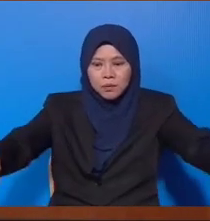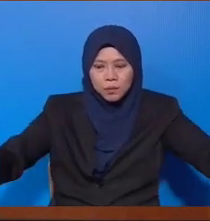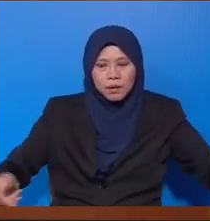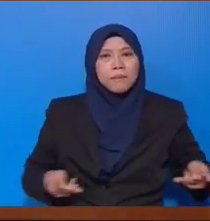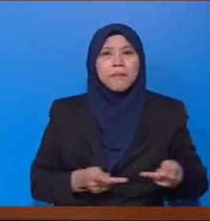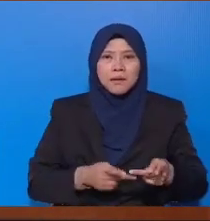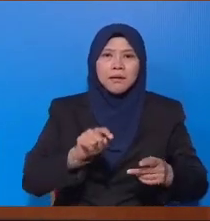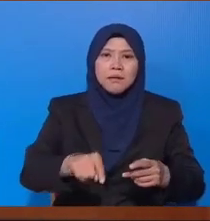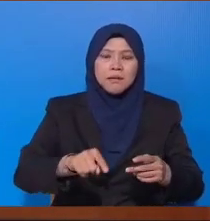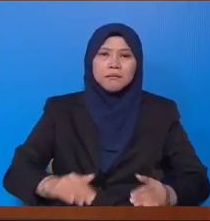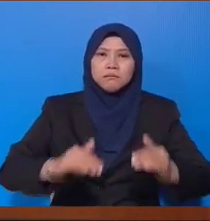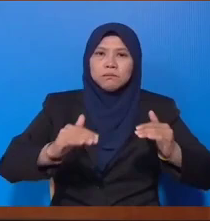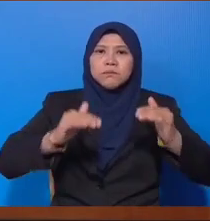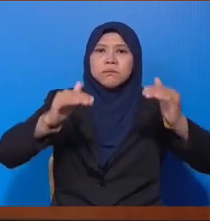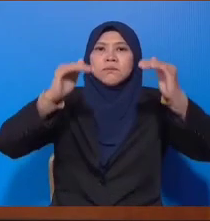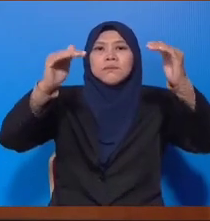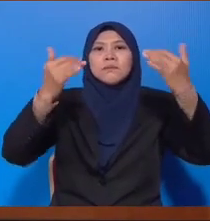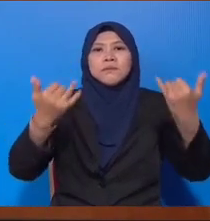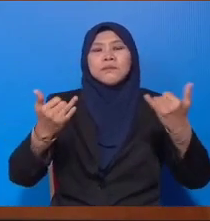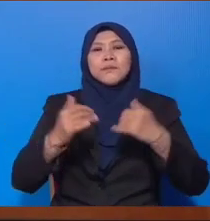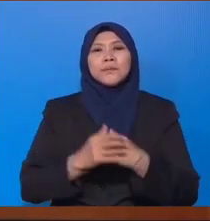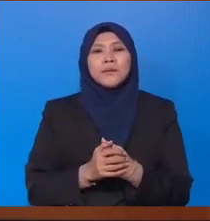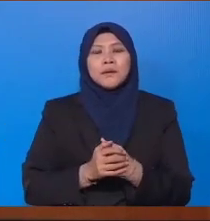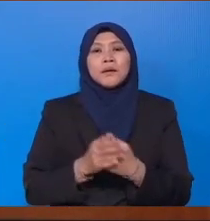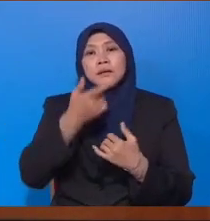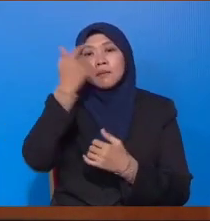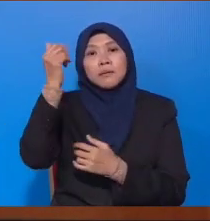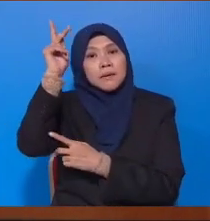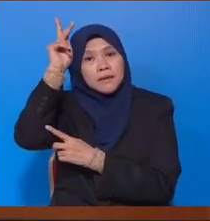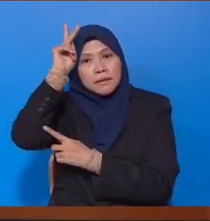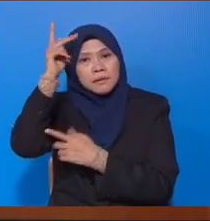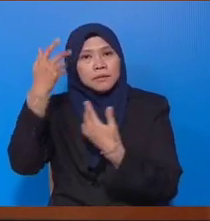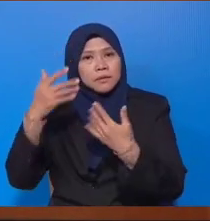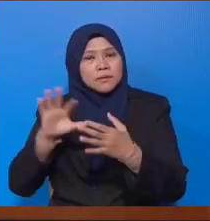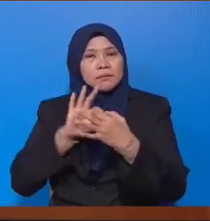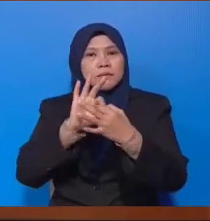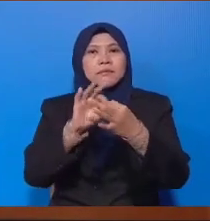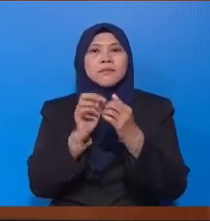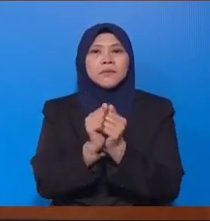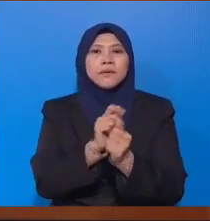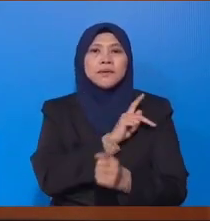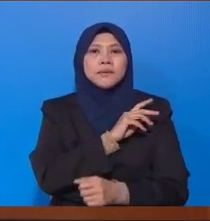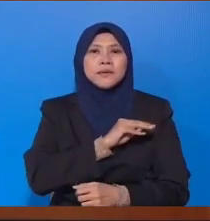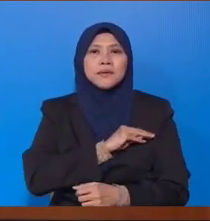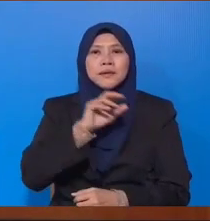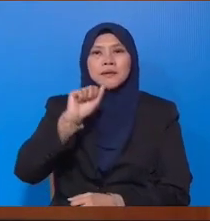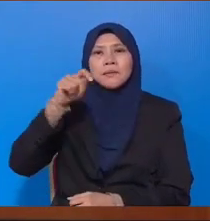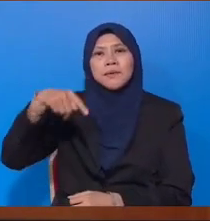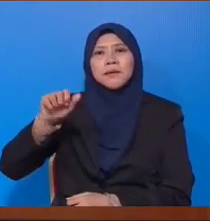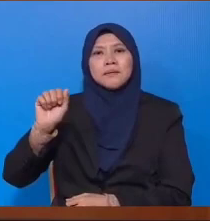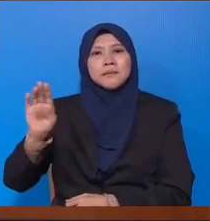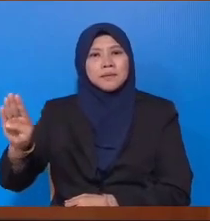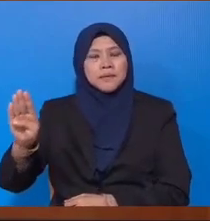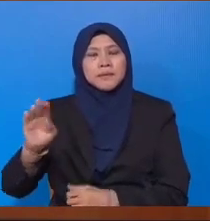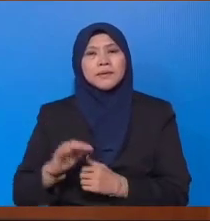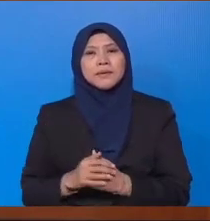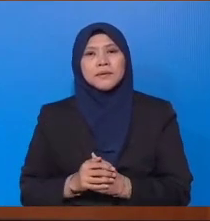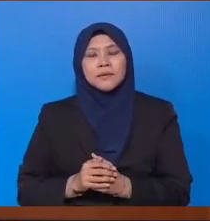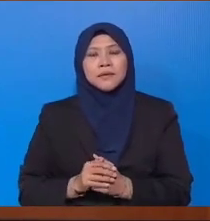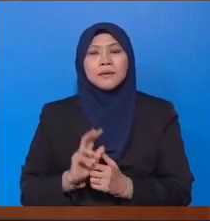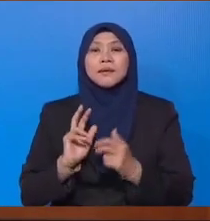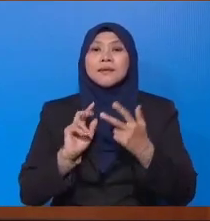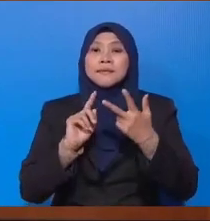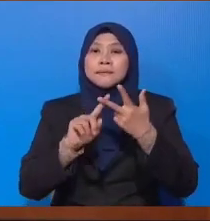sebagainya ini adalah Keane klantan telah penembak mitigasi dengan ke dengan Kementerian kita melalui FPI hanya